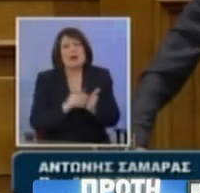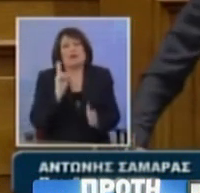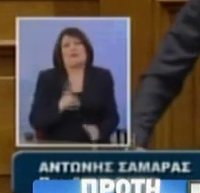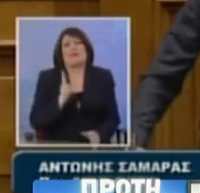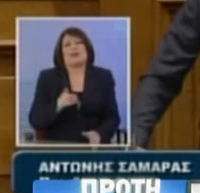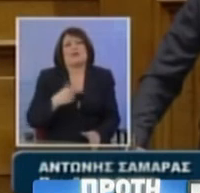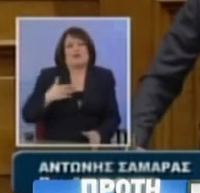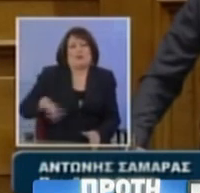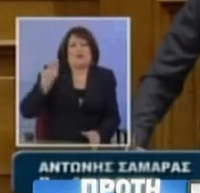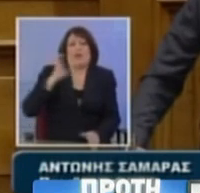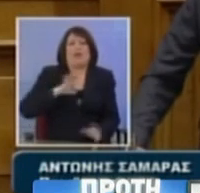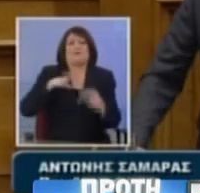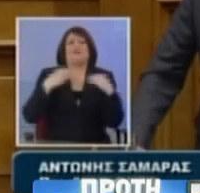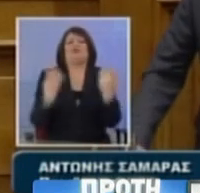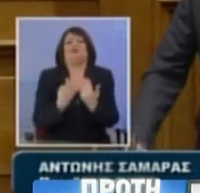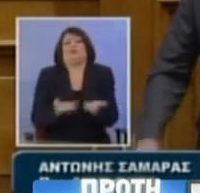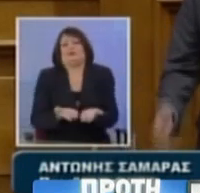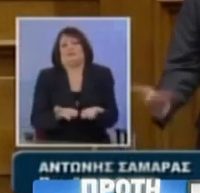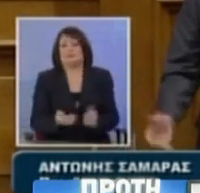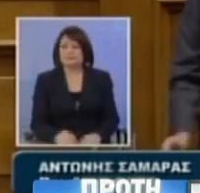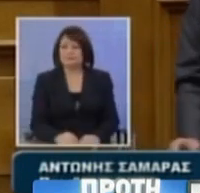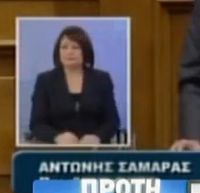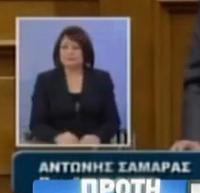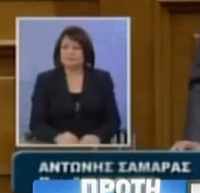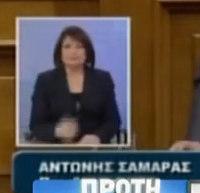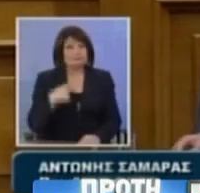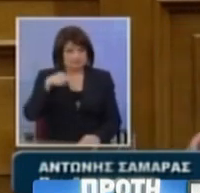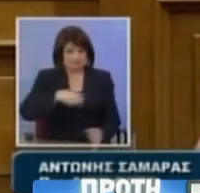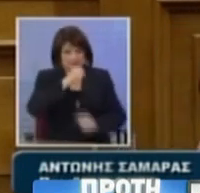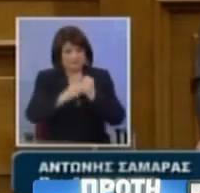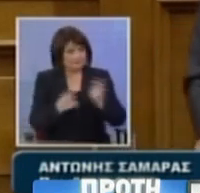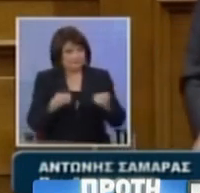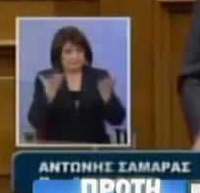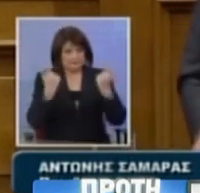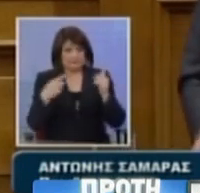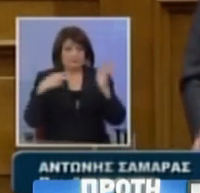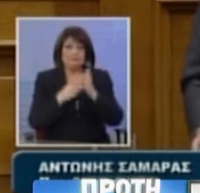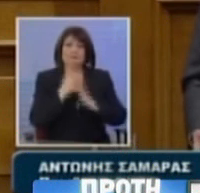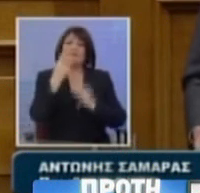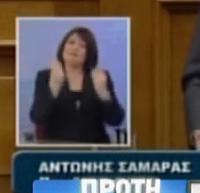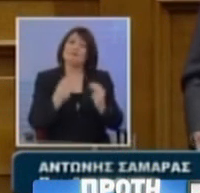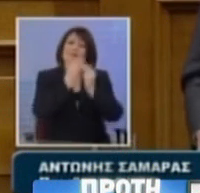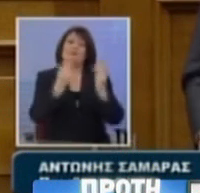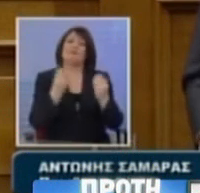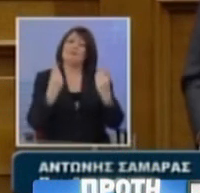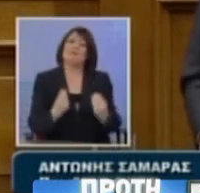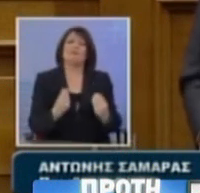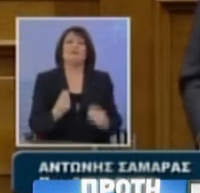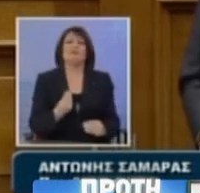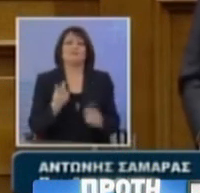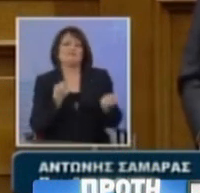την Ευρωζώνη. Αυτό δεν συνέβη φέτος. Το 2013 είχαμε καλύτερα αποτελέσματα, ελέγξαμε την